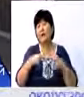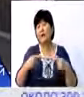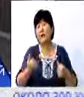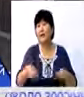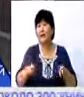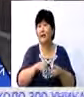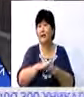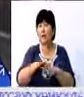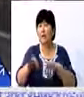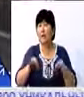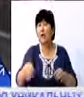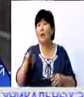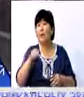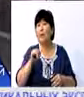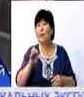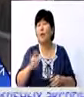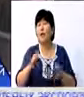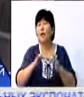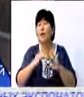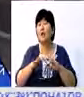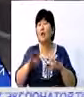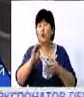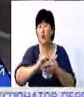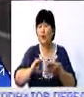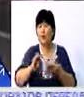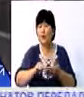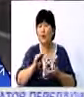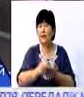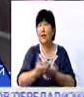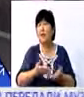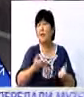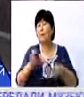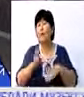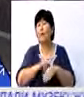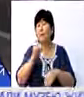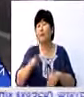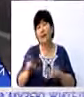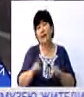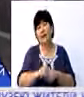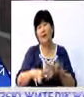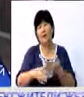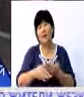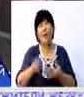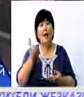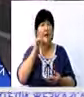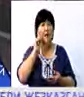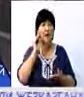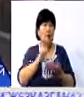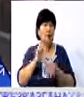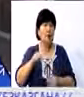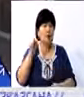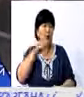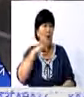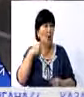уже реализован проект «Домумед». Это электронный журнал, по которому ведется запись на прием врача. Также с помощью этого мобильного приложения можно узнать